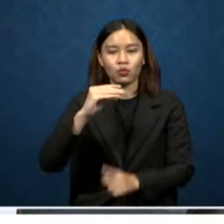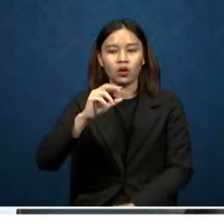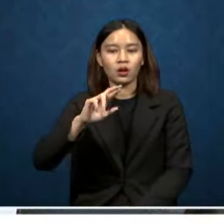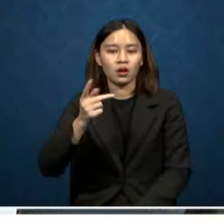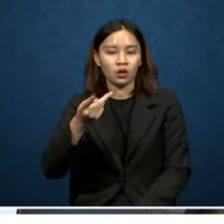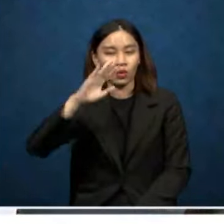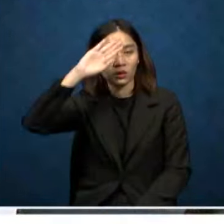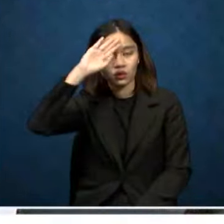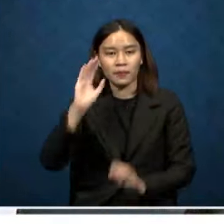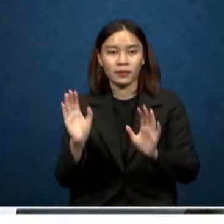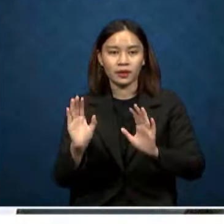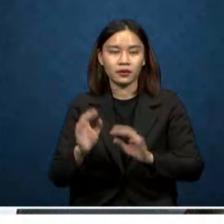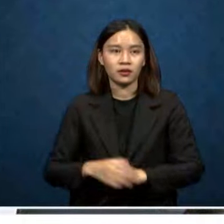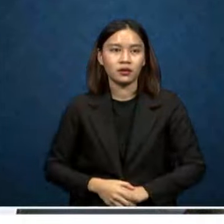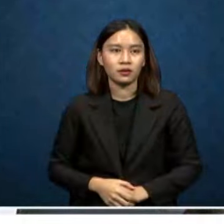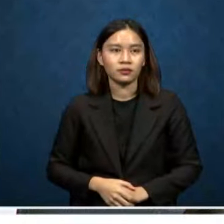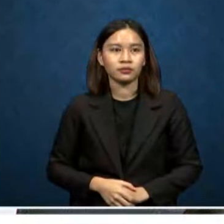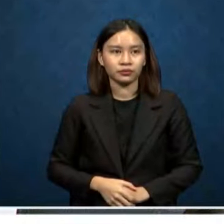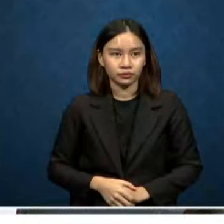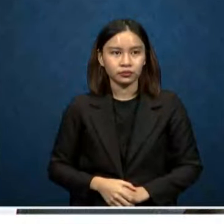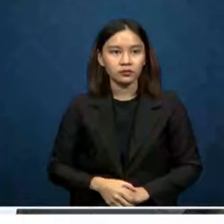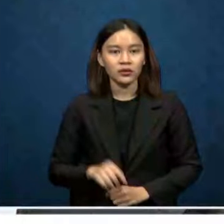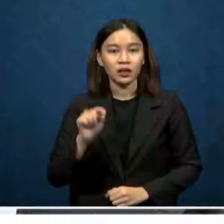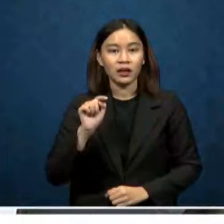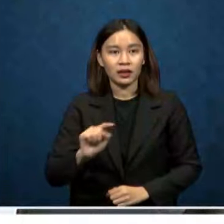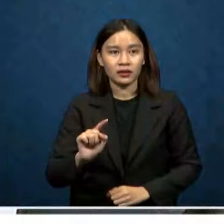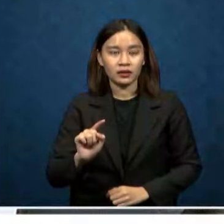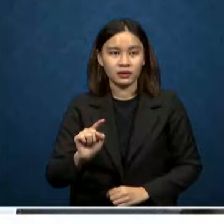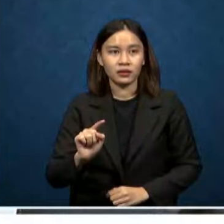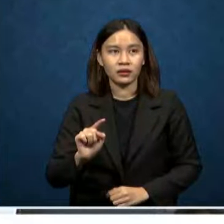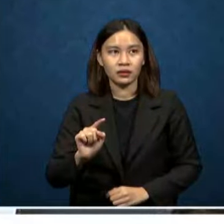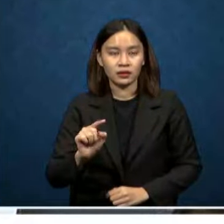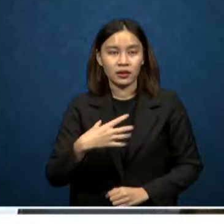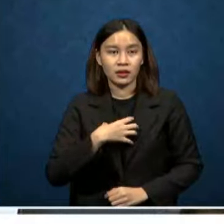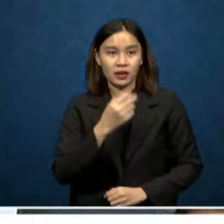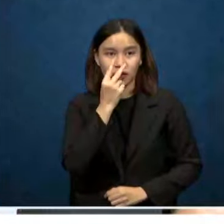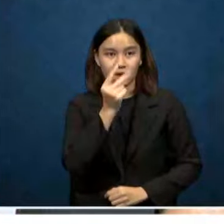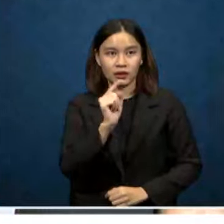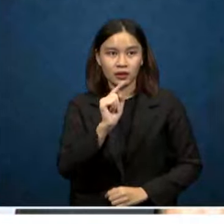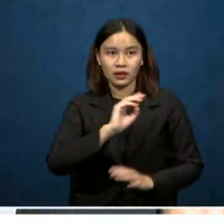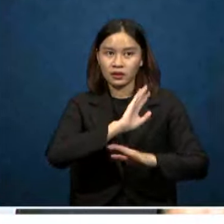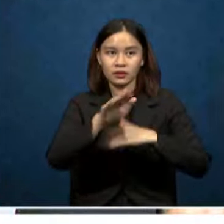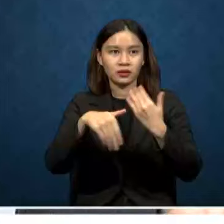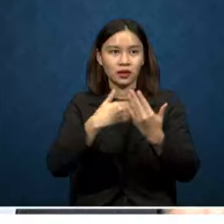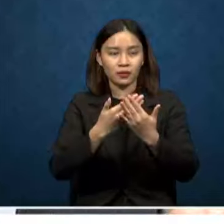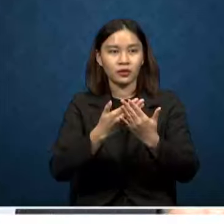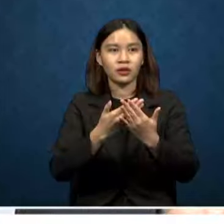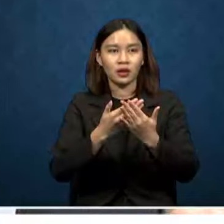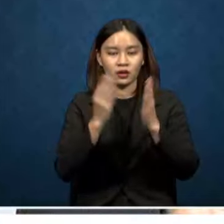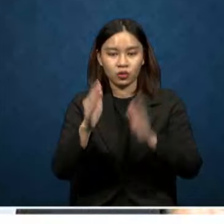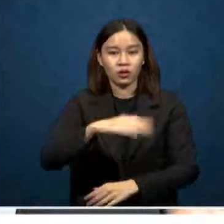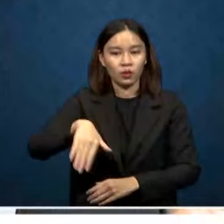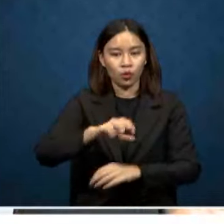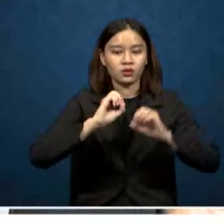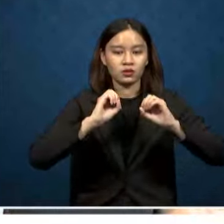ครับนะครับเพราะฉะนั้นนี่คือโจทย์นึงนะครับที่อยากจะเห็นภาพที่ออกมาว่าท่านจะต้องผลิต